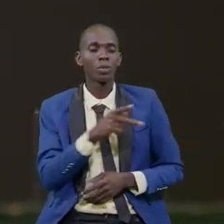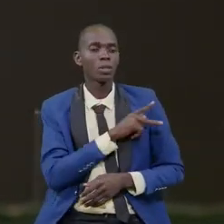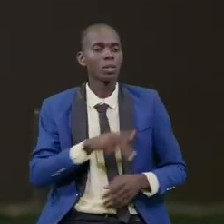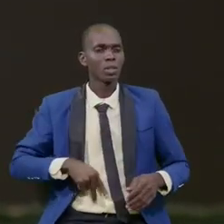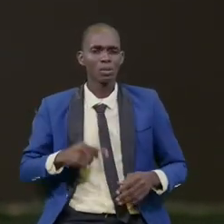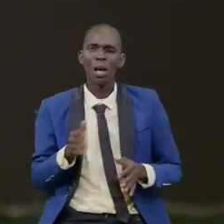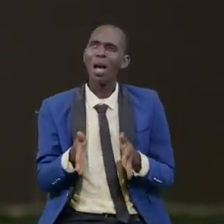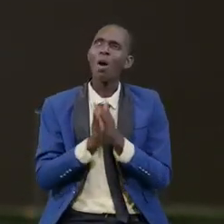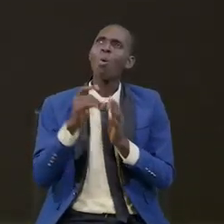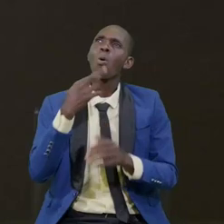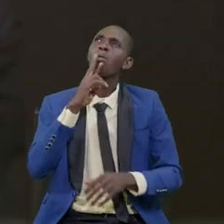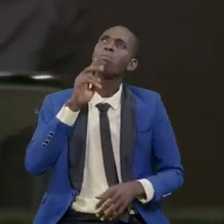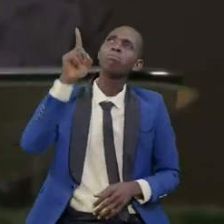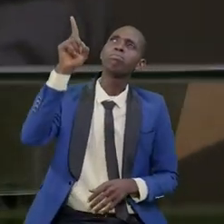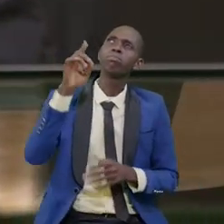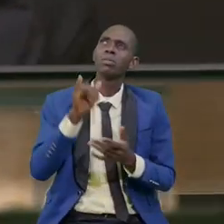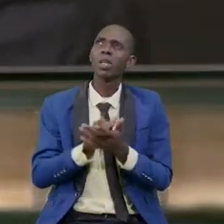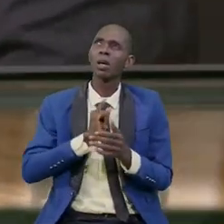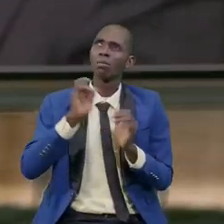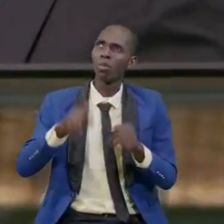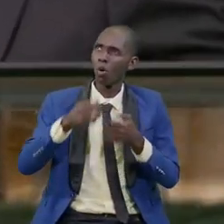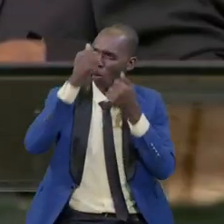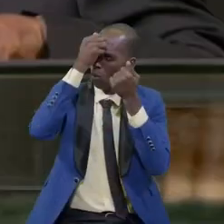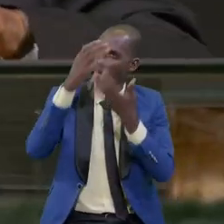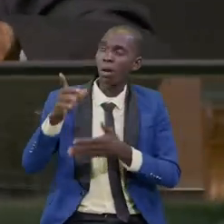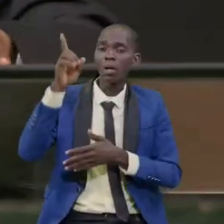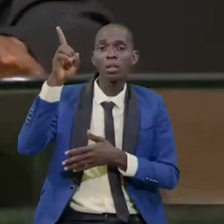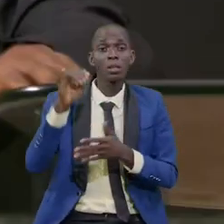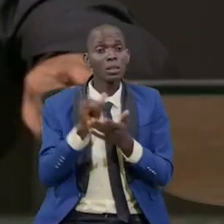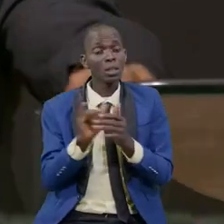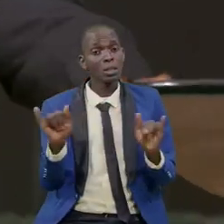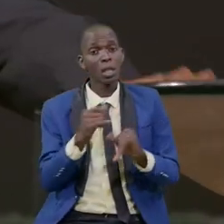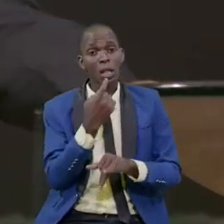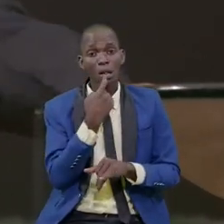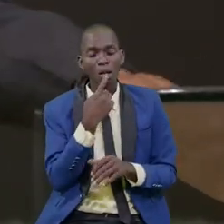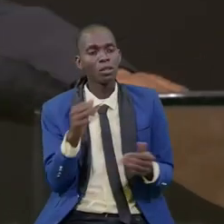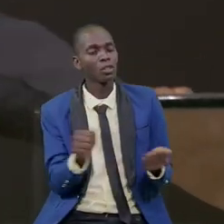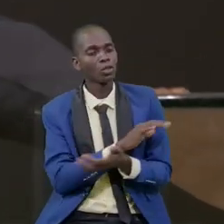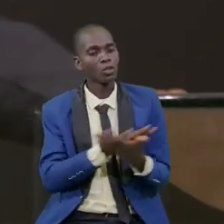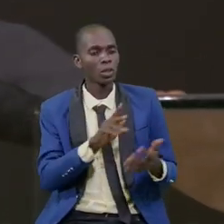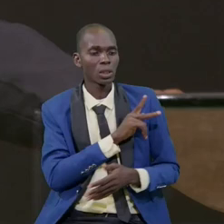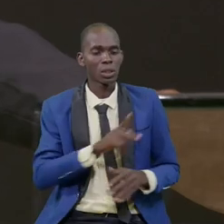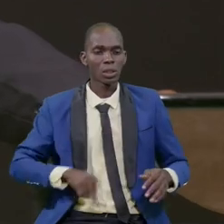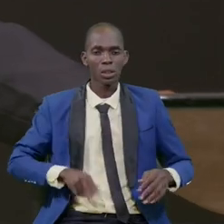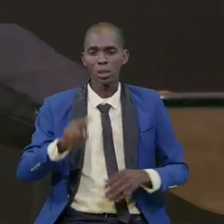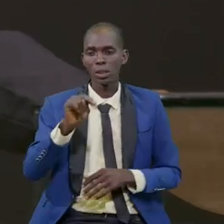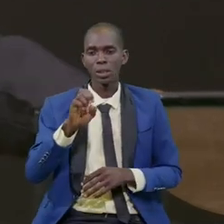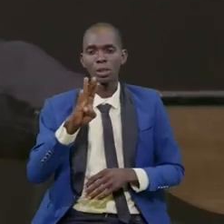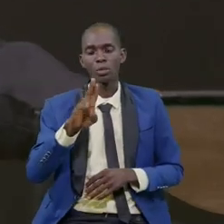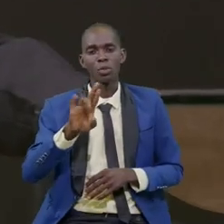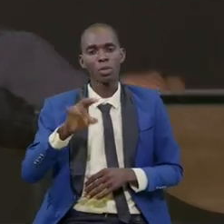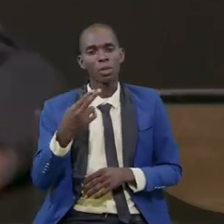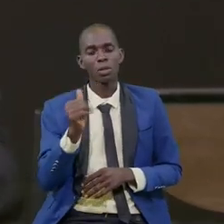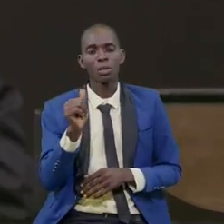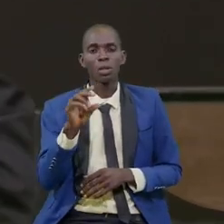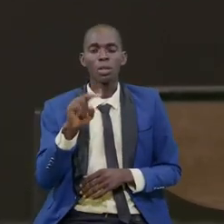lui obéir? C'est la même langue qui a ruiné et a détruit Nebuchadnezzar. C'est que voici Babylone que